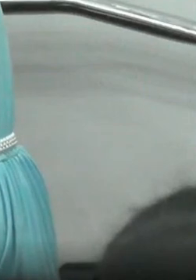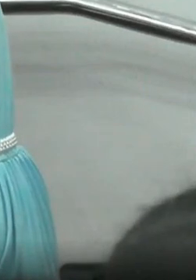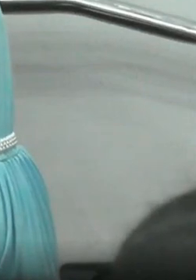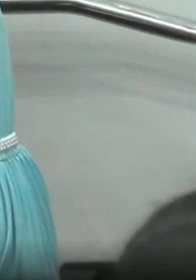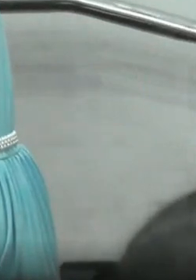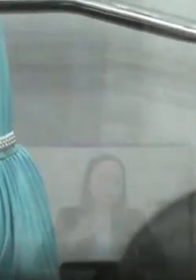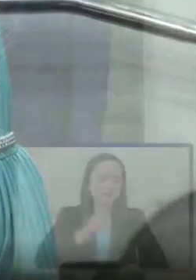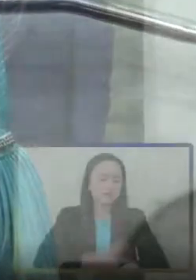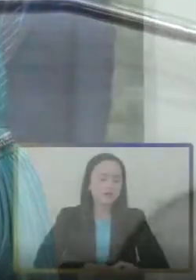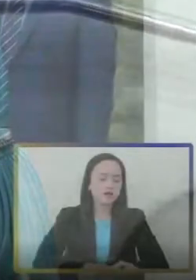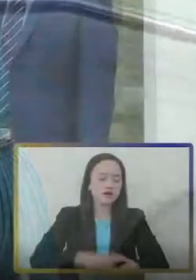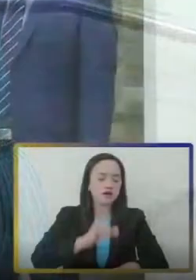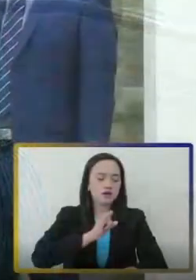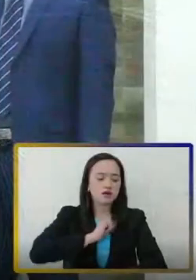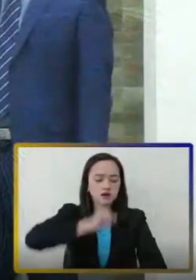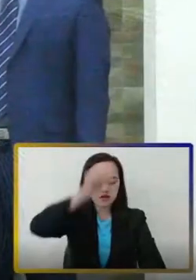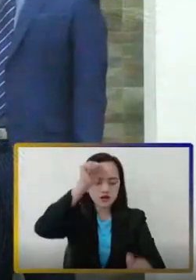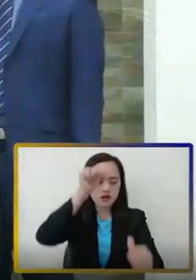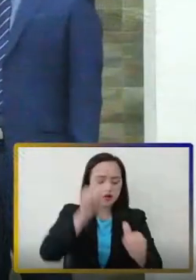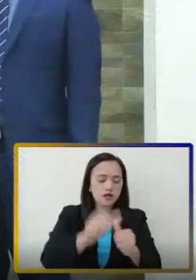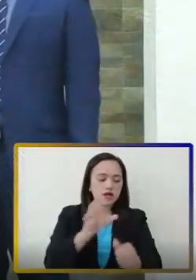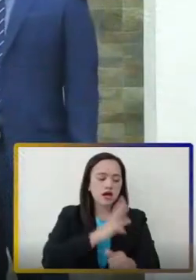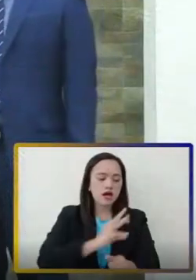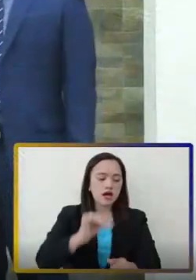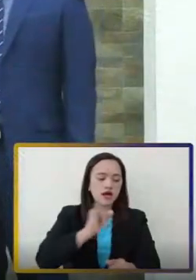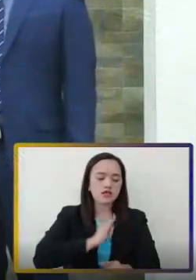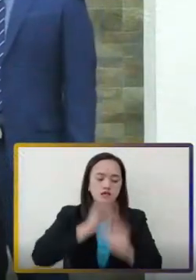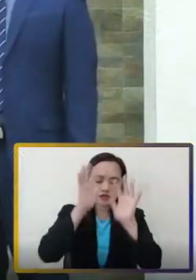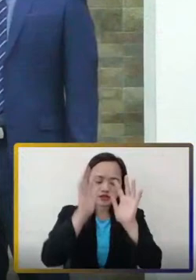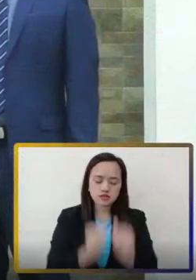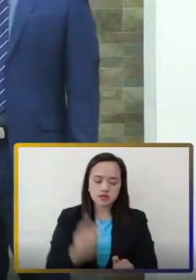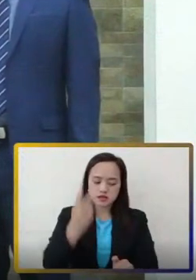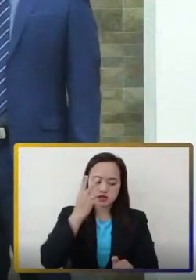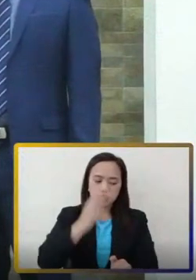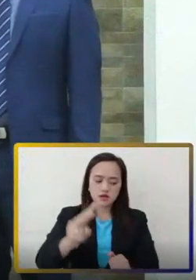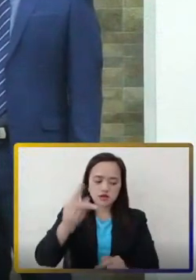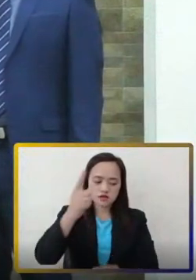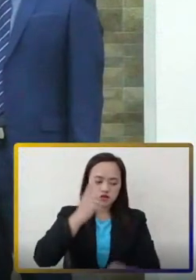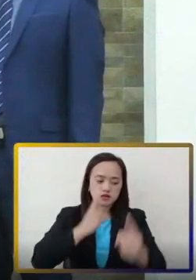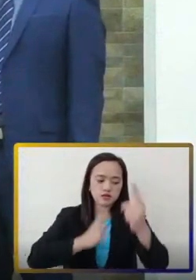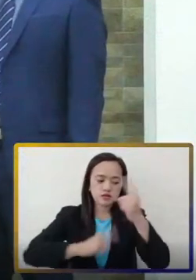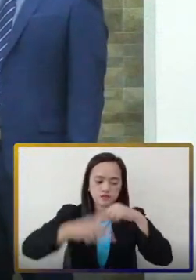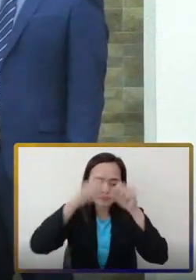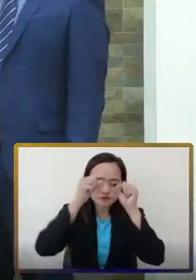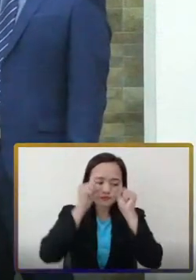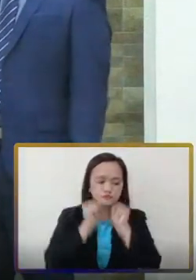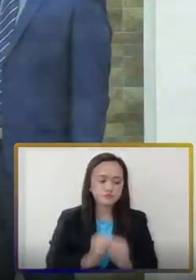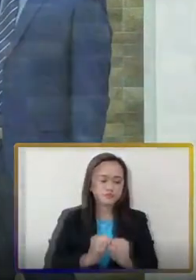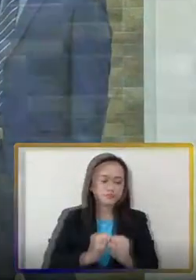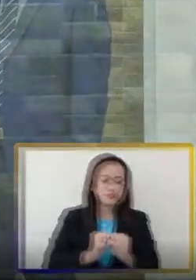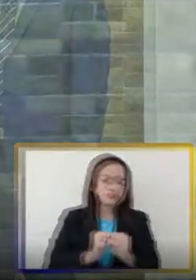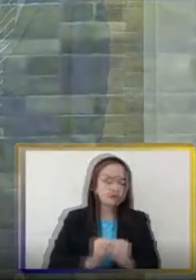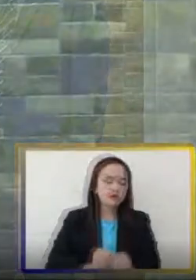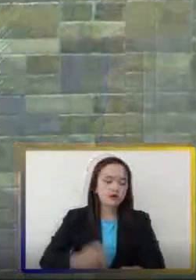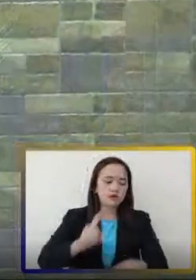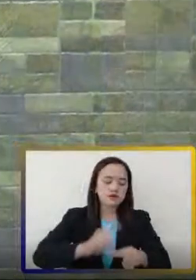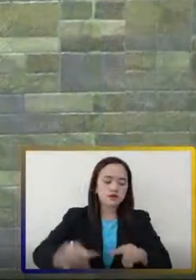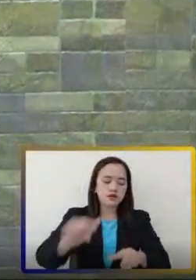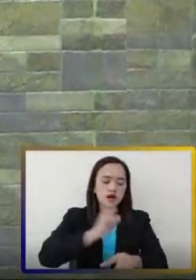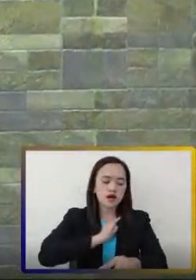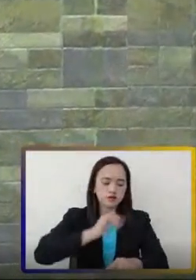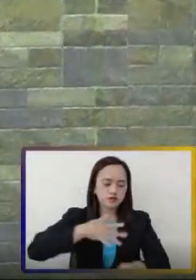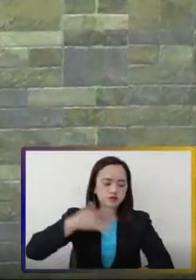Di minsang karanasan, mapait na pagluha, ngunit